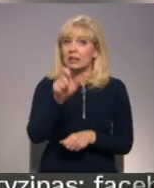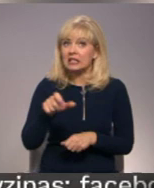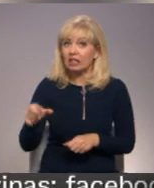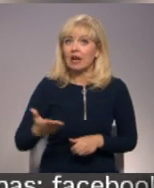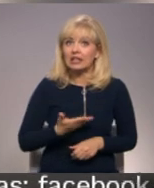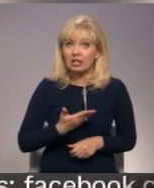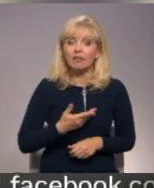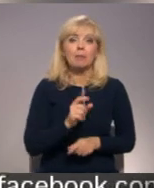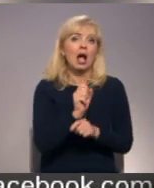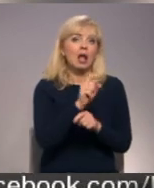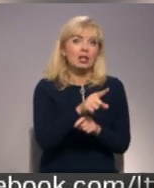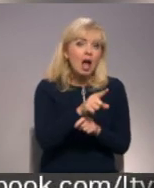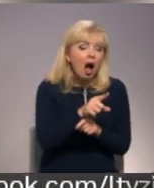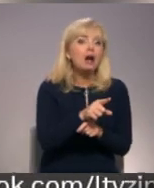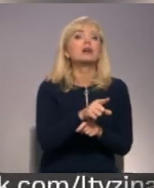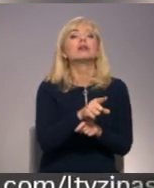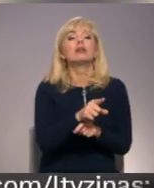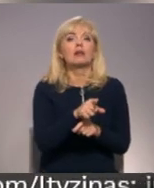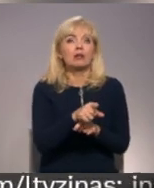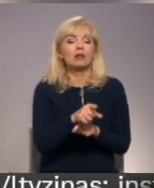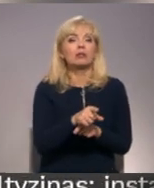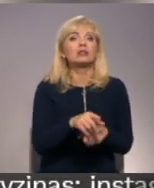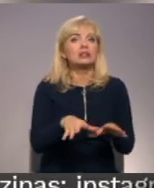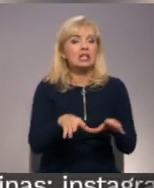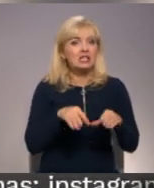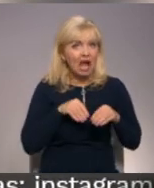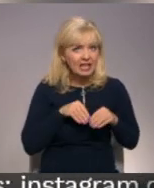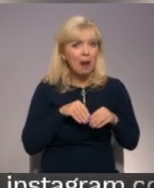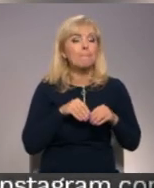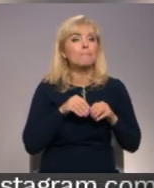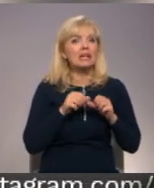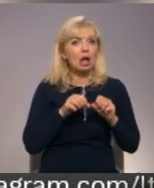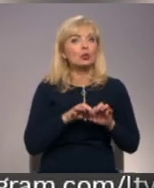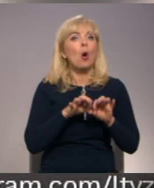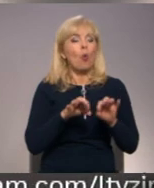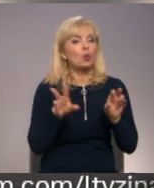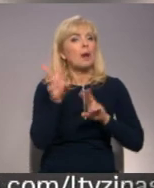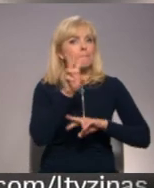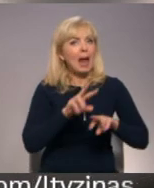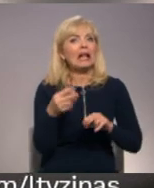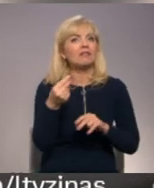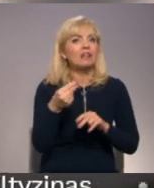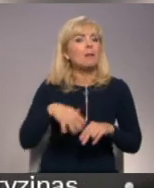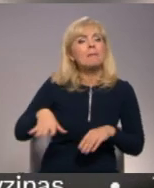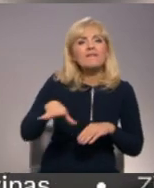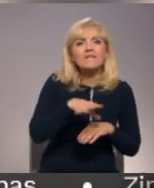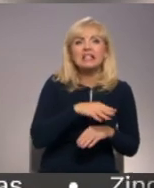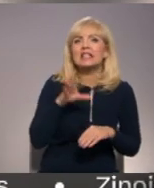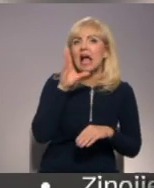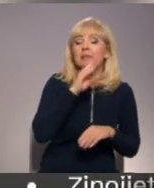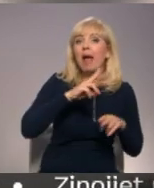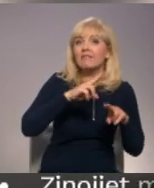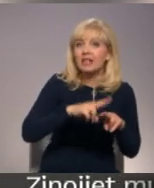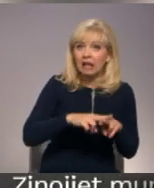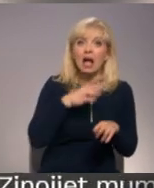dzīvība liek sasproties un meklēt finansējumu visās iespējamās vietās. Tā saka Linda Jansone. Viņas brālim